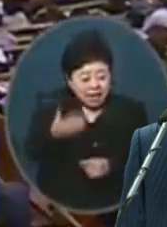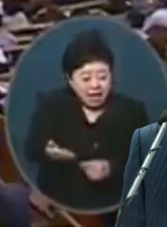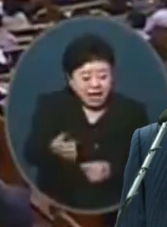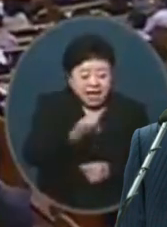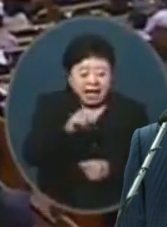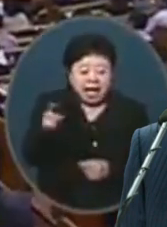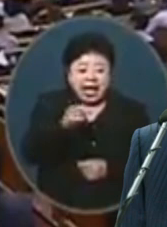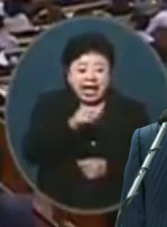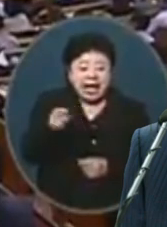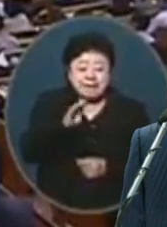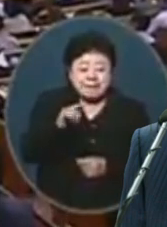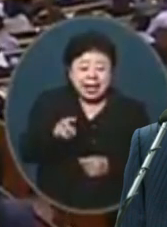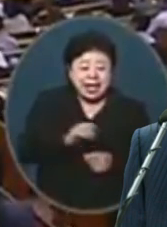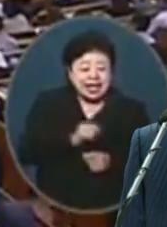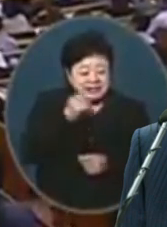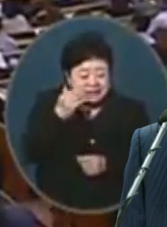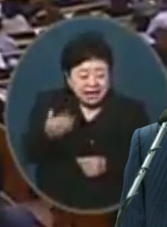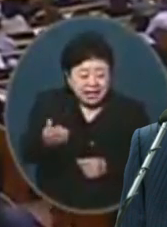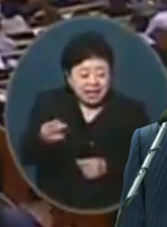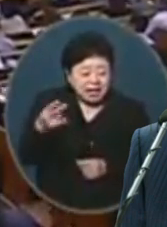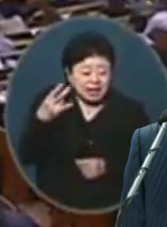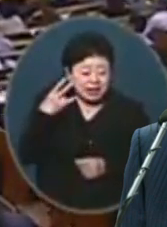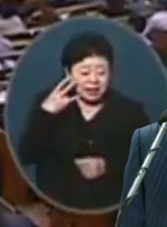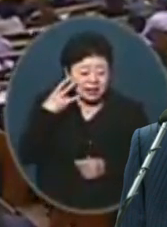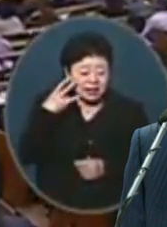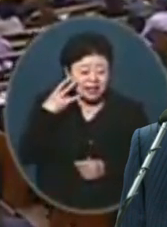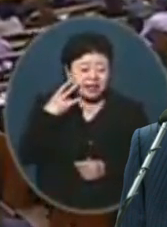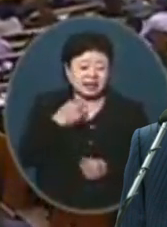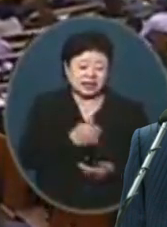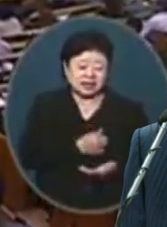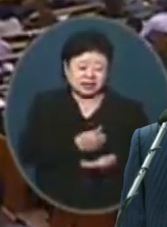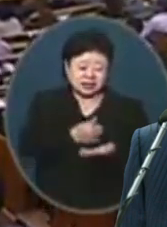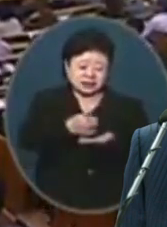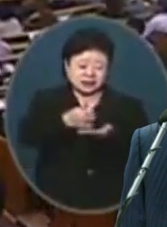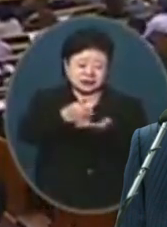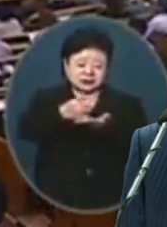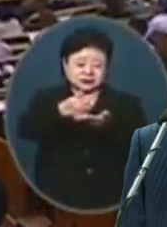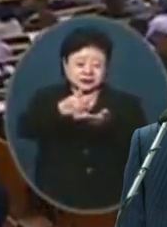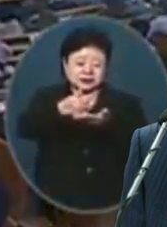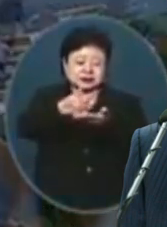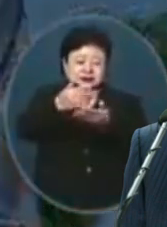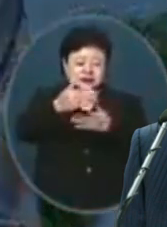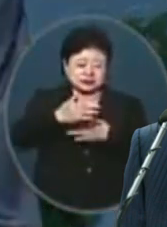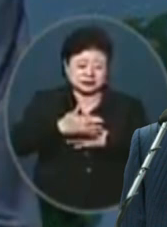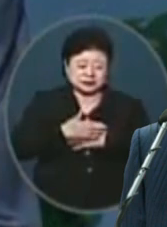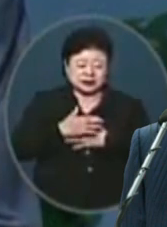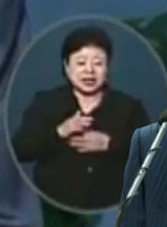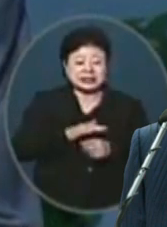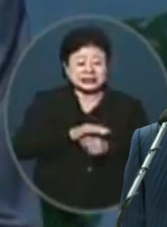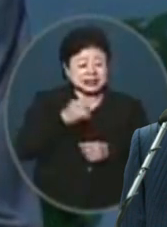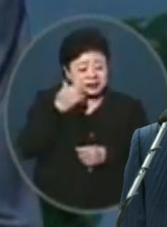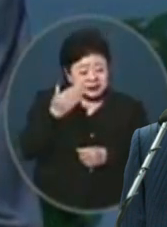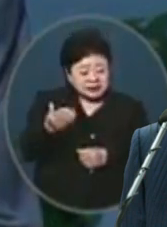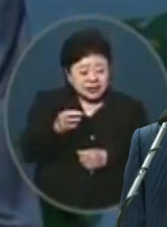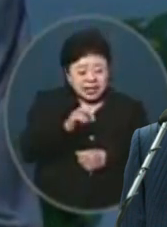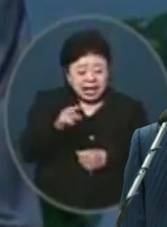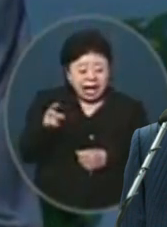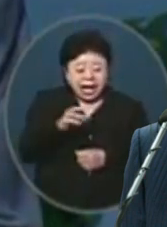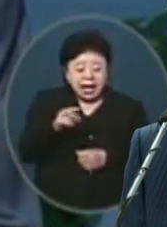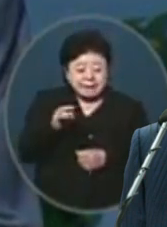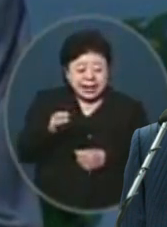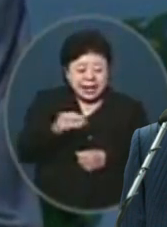아가페하느냐? 내가 여기 있는 모든 사람들보다도 더 나를 사랑하는데 아가페로